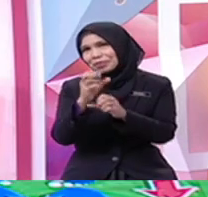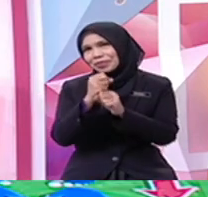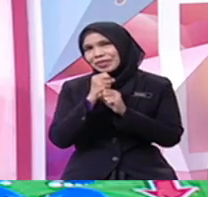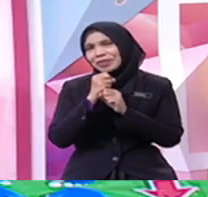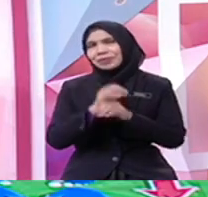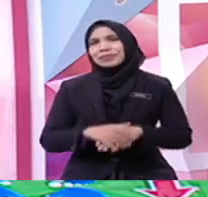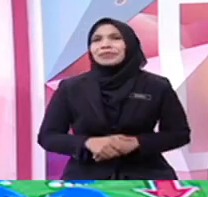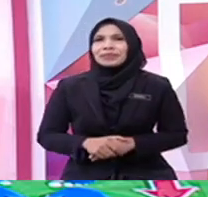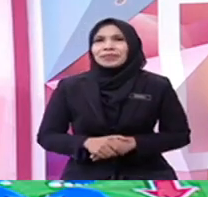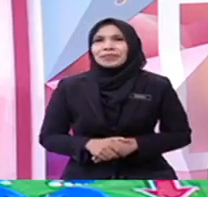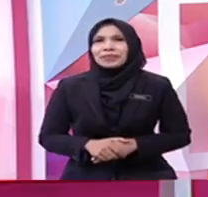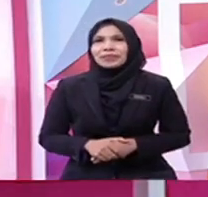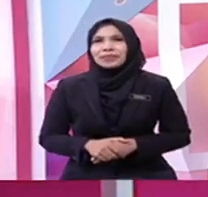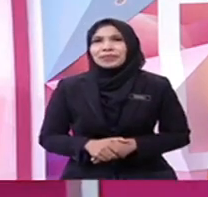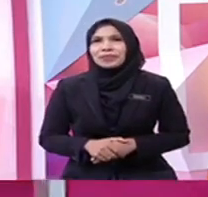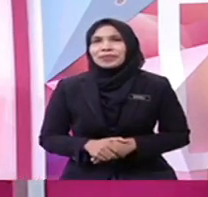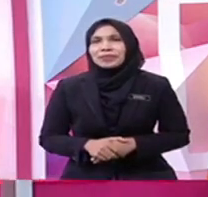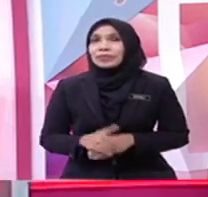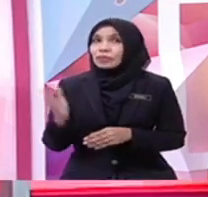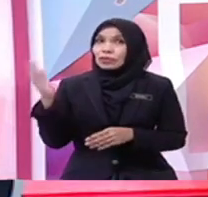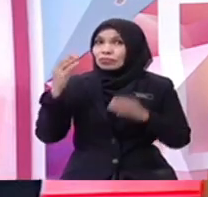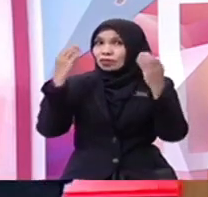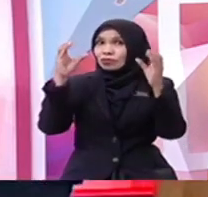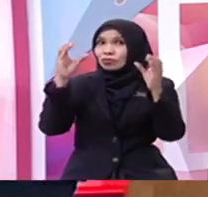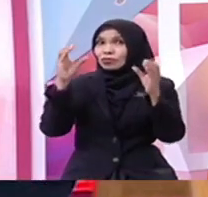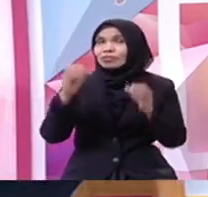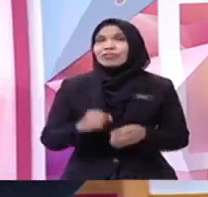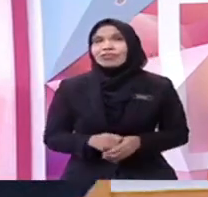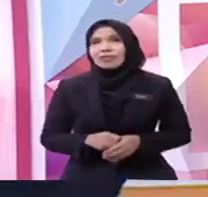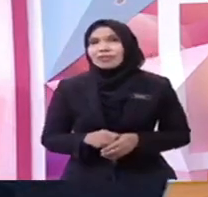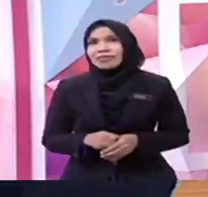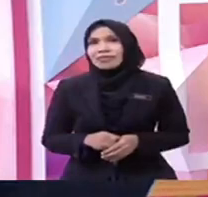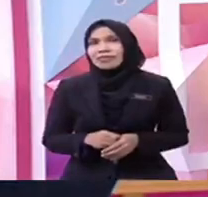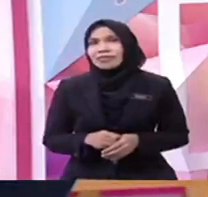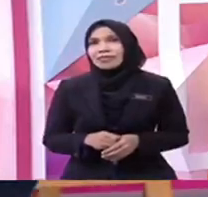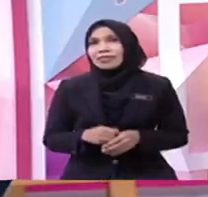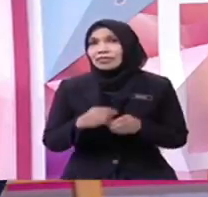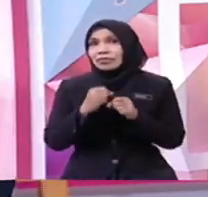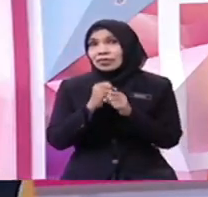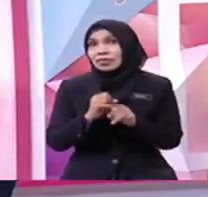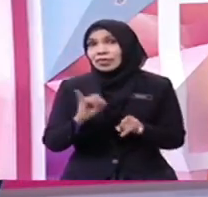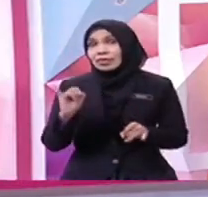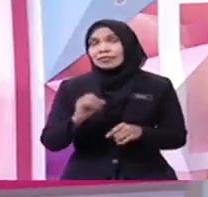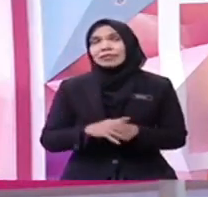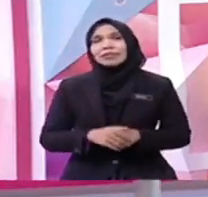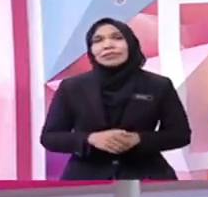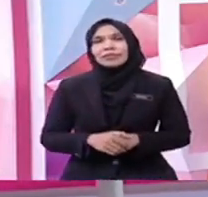cilacap-jogja selesai kami setiap sayanya cuma di situ oke